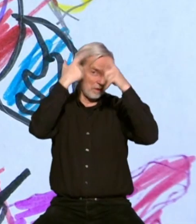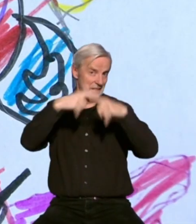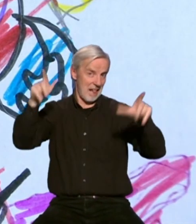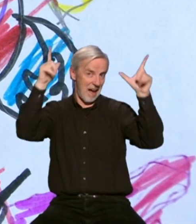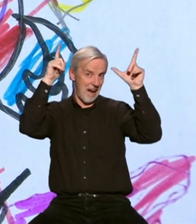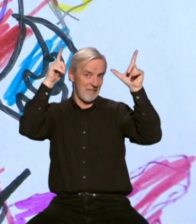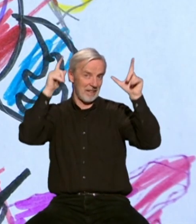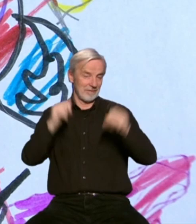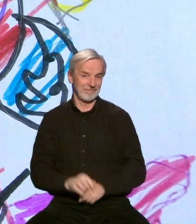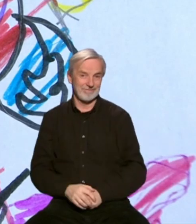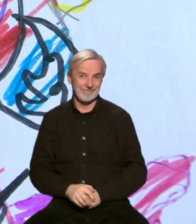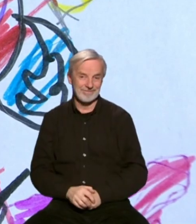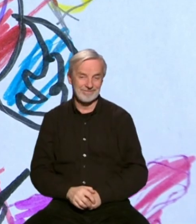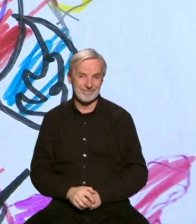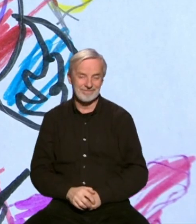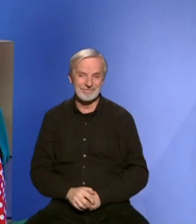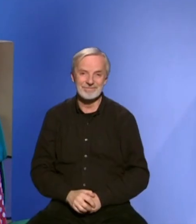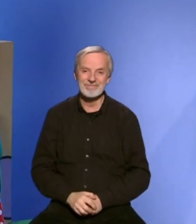Jupí!